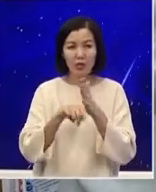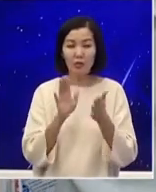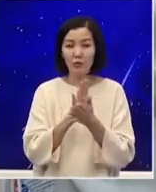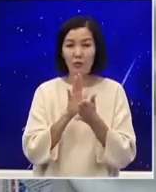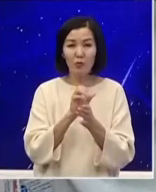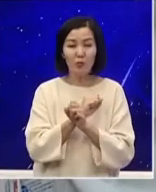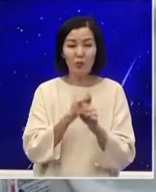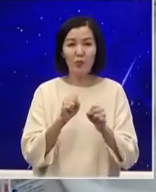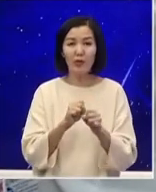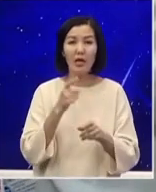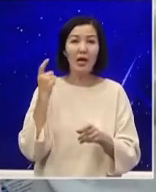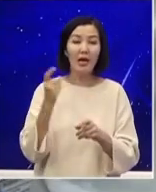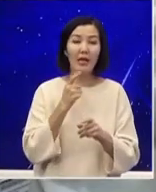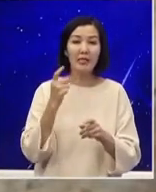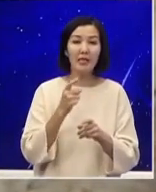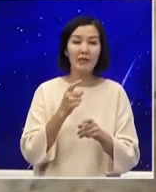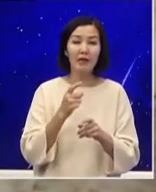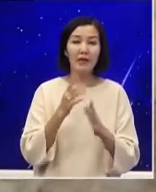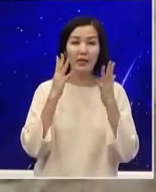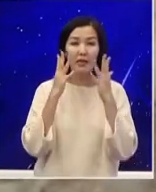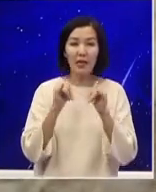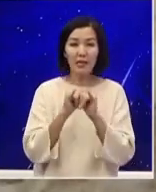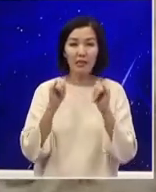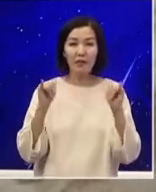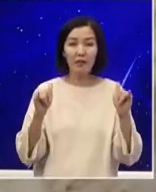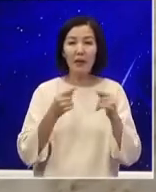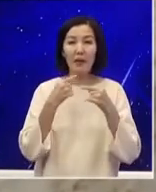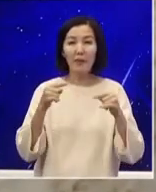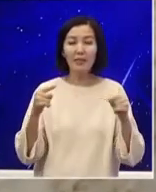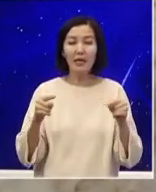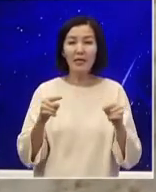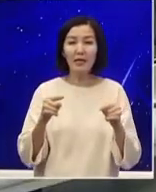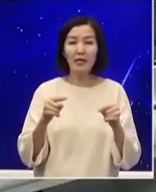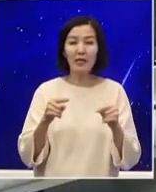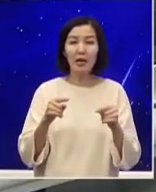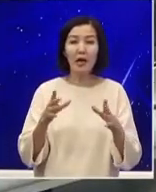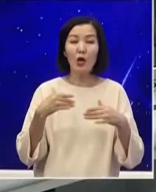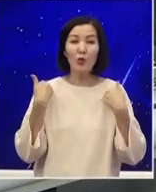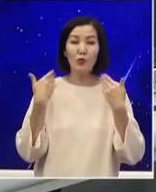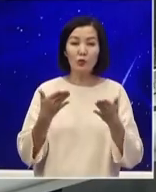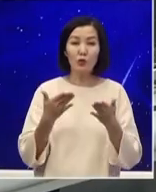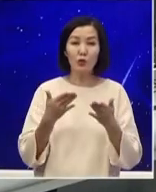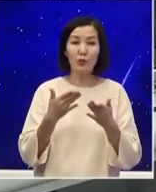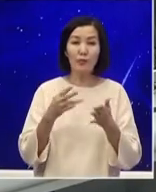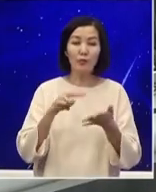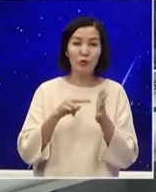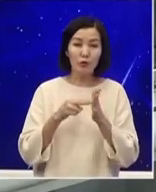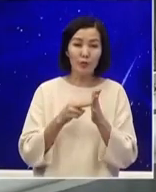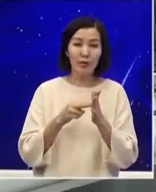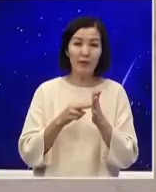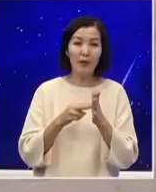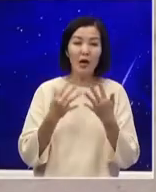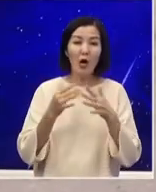шаруа қожалық иесі мал көбейтудің жаңа әдіс тәсілдерін өзгелермен де бөлісуді жоспарлап отыр. Осылайша еліміздегі мал шаруашылығын